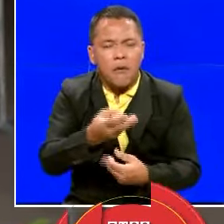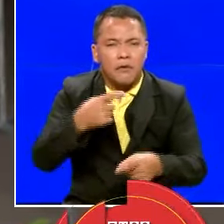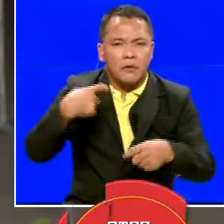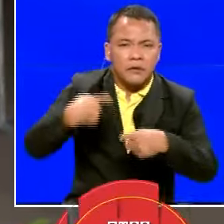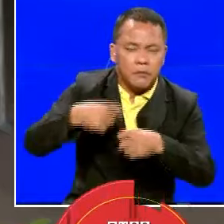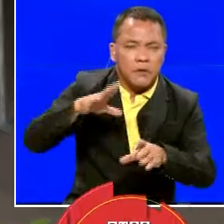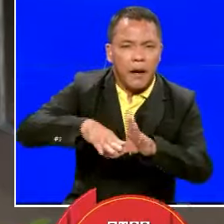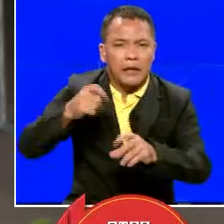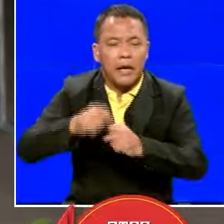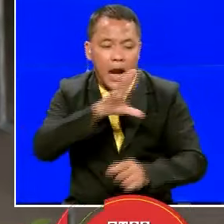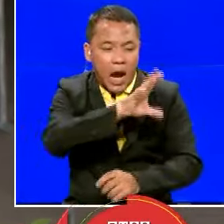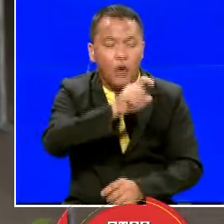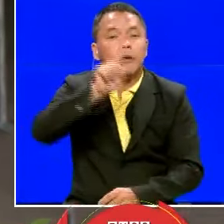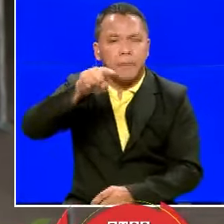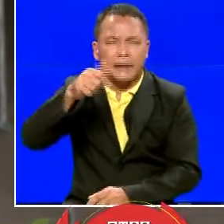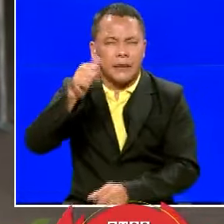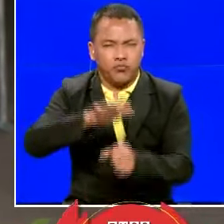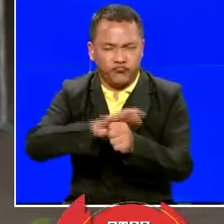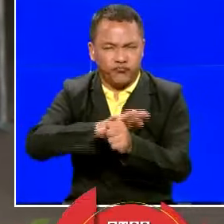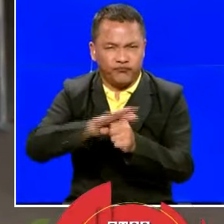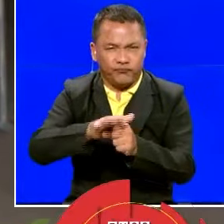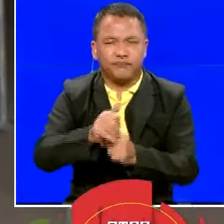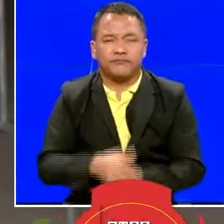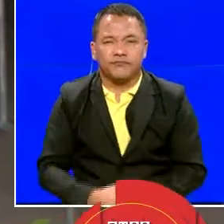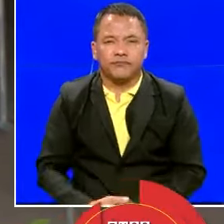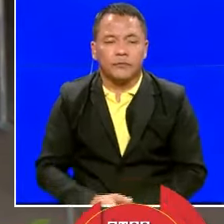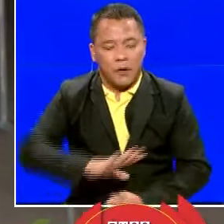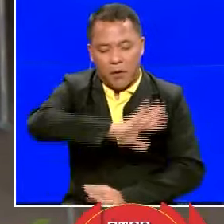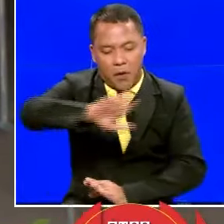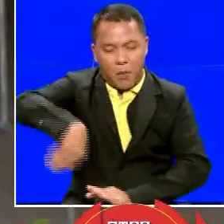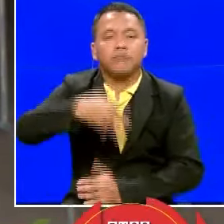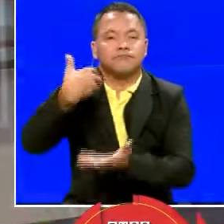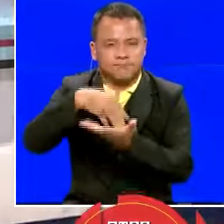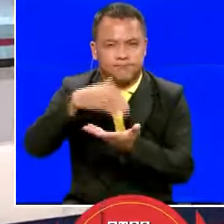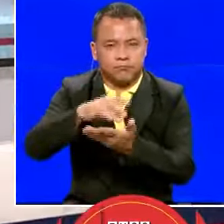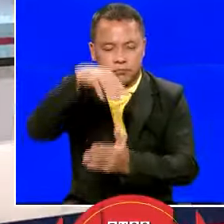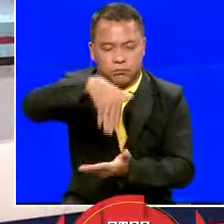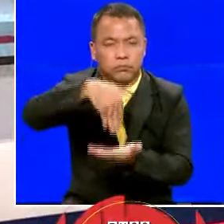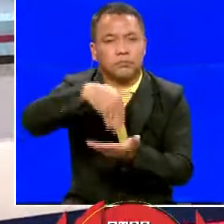ราคา 500 ถึง 1,000 บาทน่าจะเป็นราคาที่เหมาะสมมากกว่าค่ะทั้งหมดคือความเคลื่อนไหวที่เกิดขึ้นที่สำนักงานเขตพญาไทค่ะ